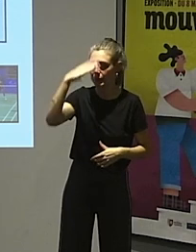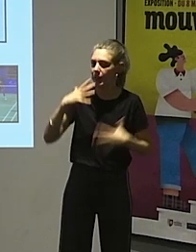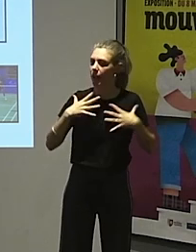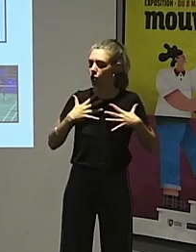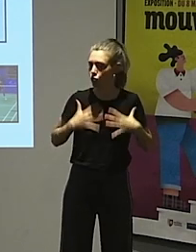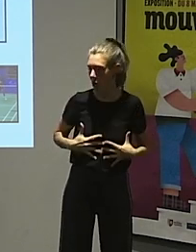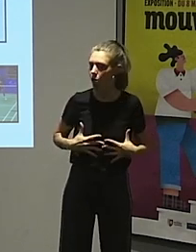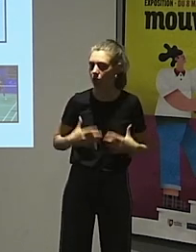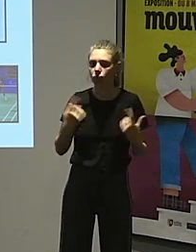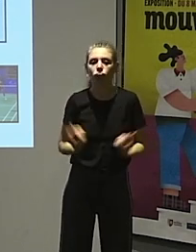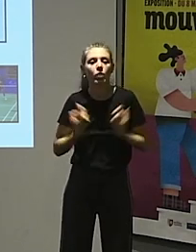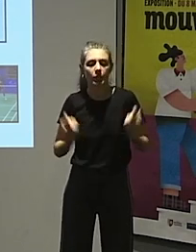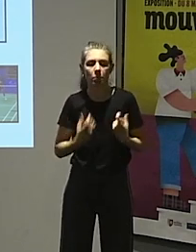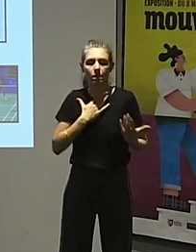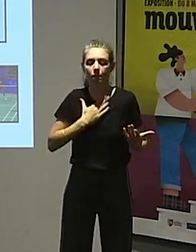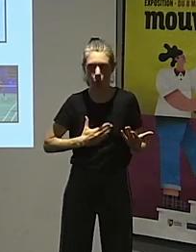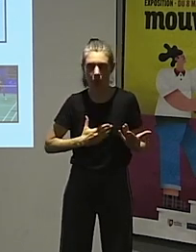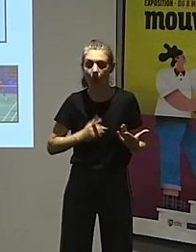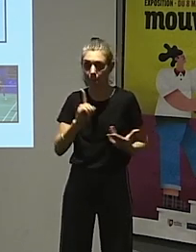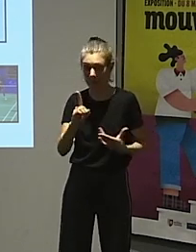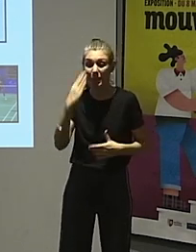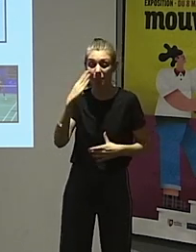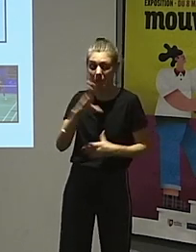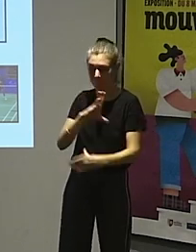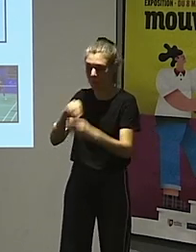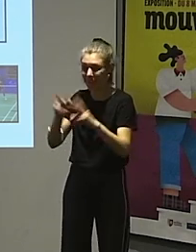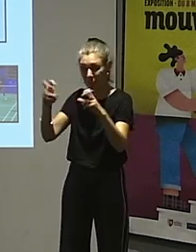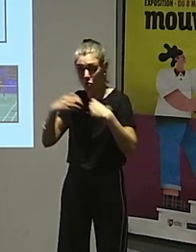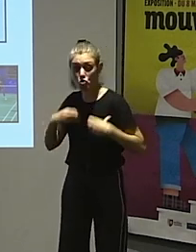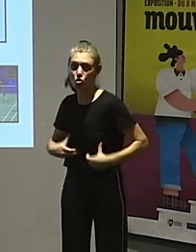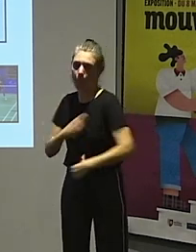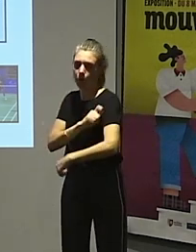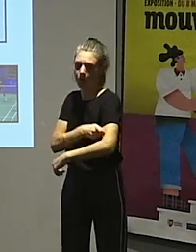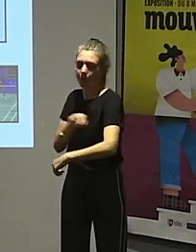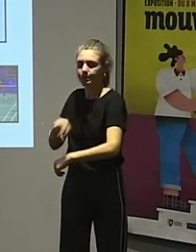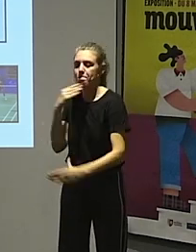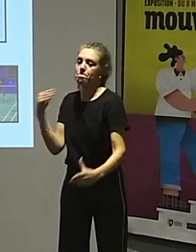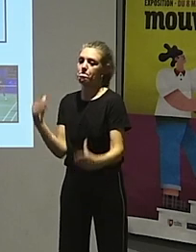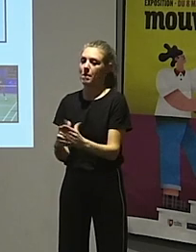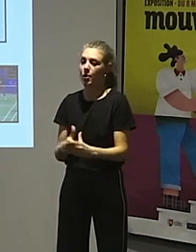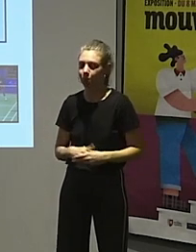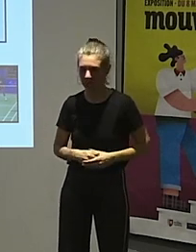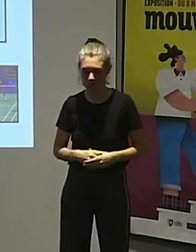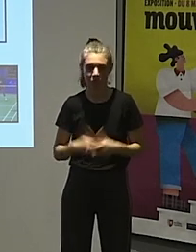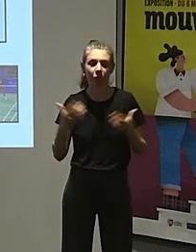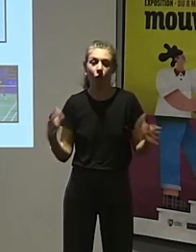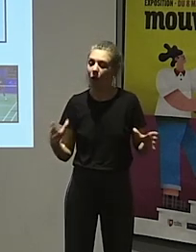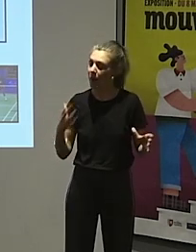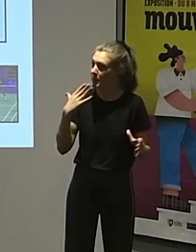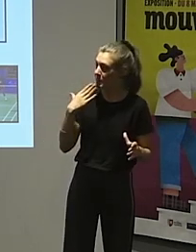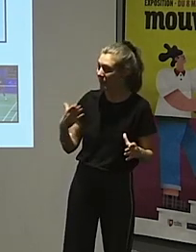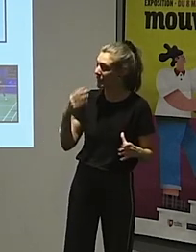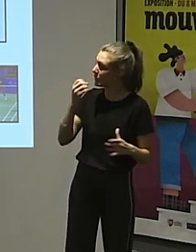avec toutes ces stimulations, ça pourrait apporter encore plus. Voilà. Merci encore une fois pour ces belles diapos et